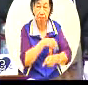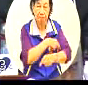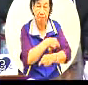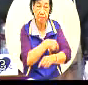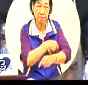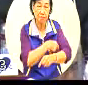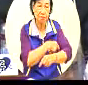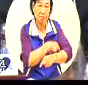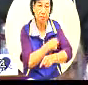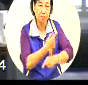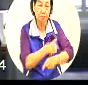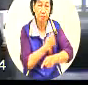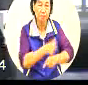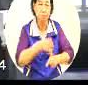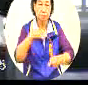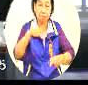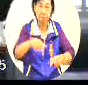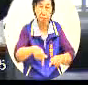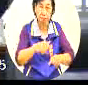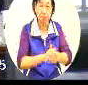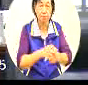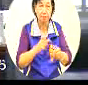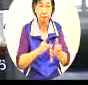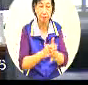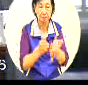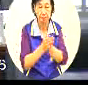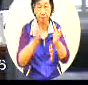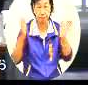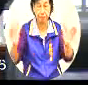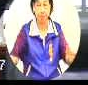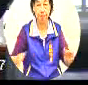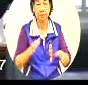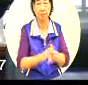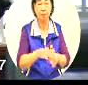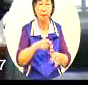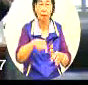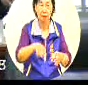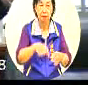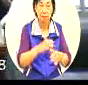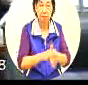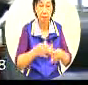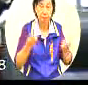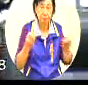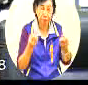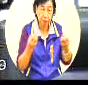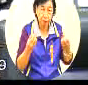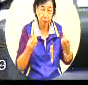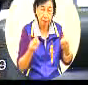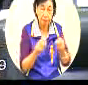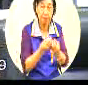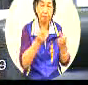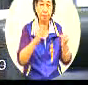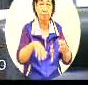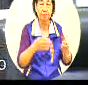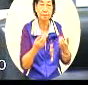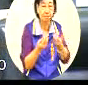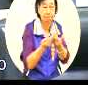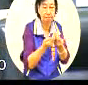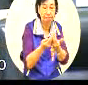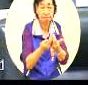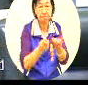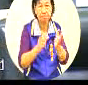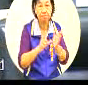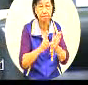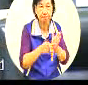局长，本席时间有限哦，就针对本席的回答，在尖峰时刻我们加派人手能够协助引导他们这